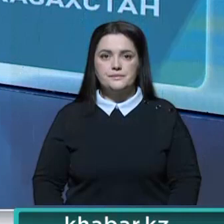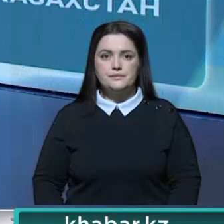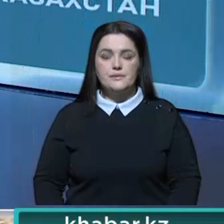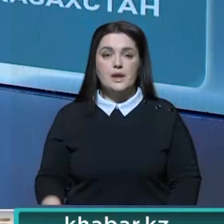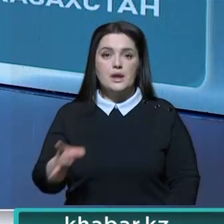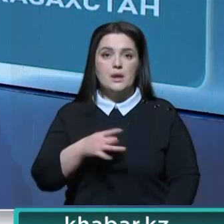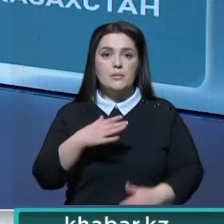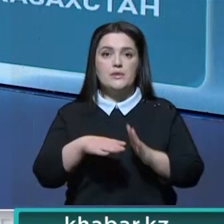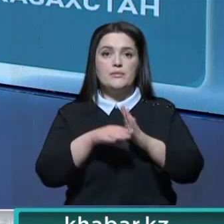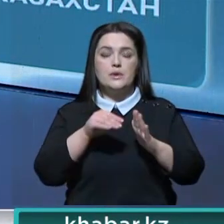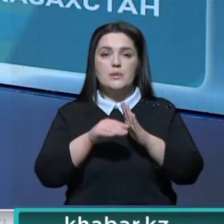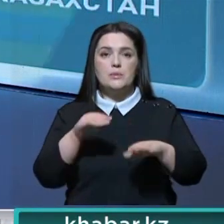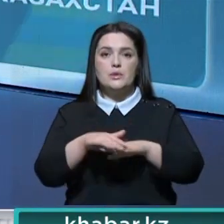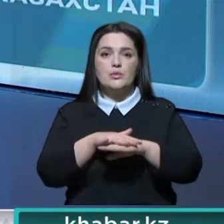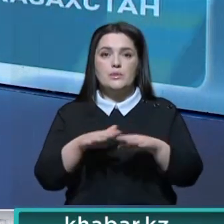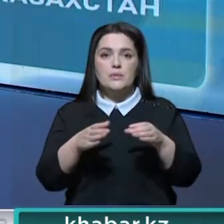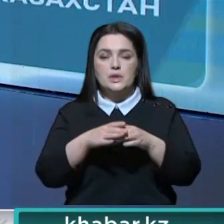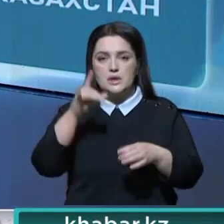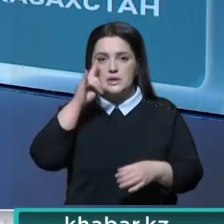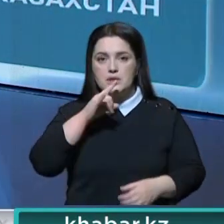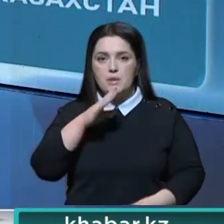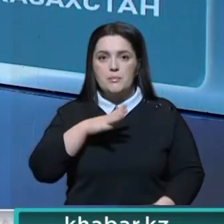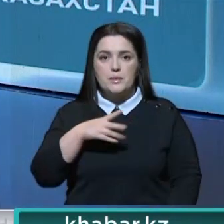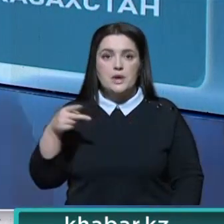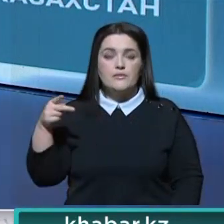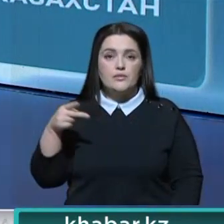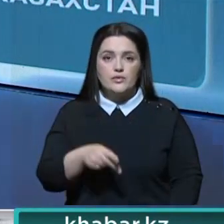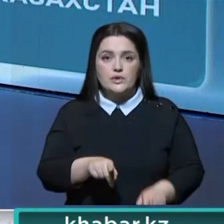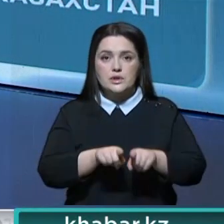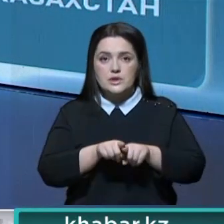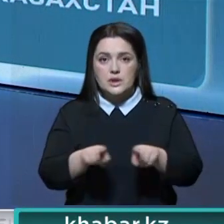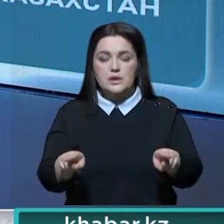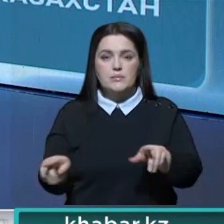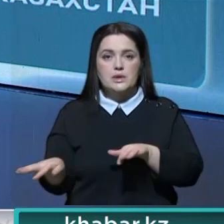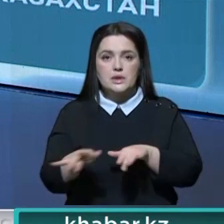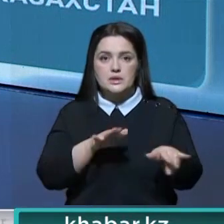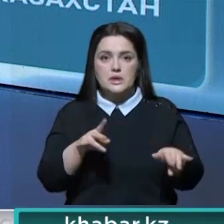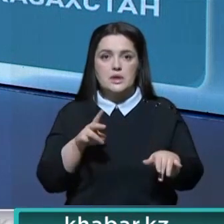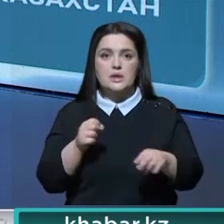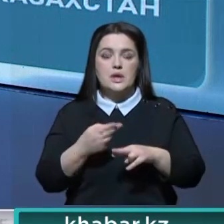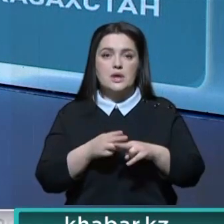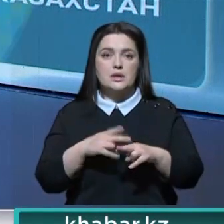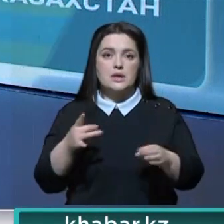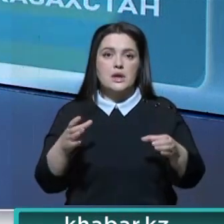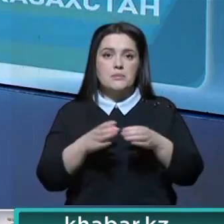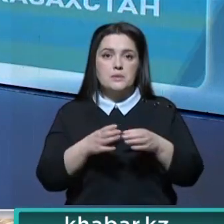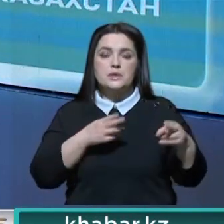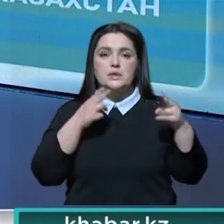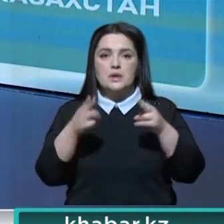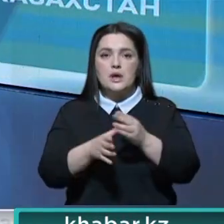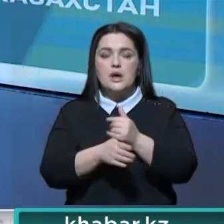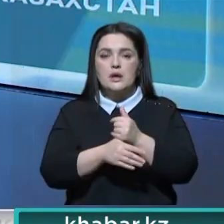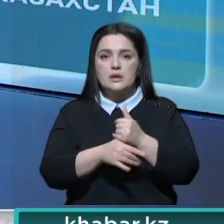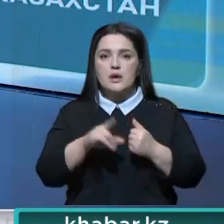Члены республиканского предвыборного штаба Народная партия Казахстана провели больше 2000 агитмероприятий в регионах. На этот раз